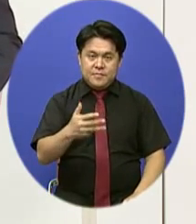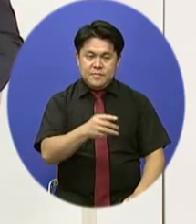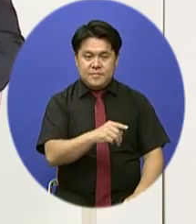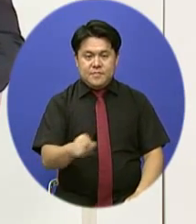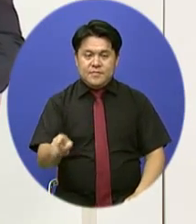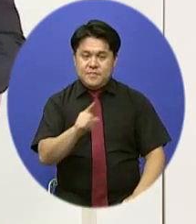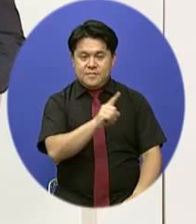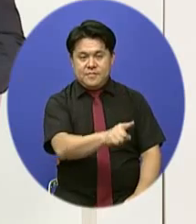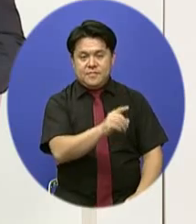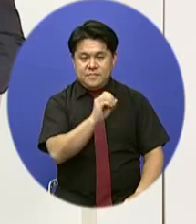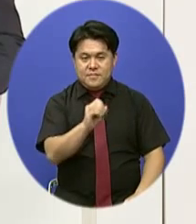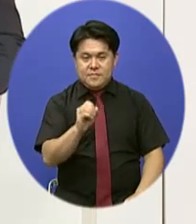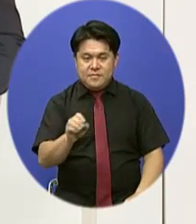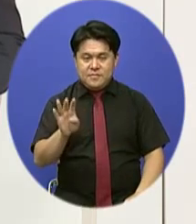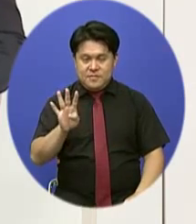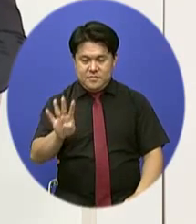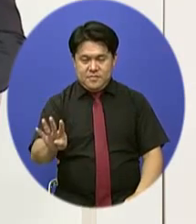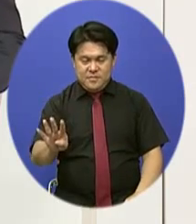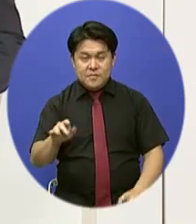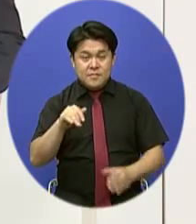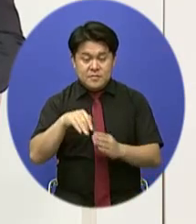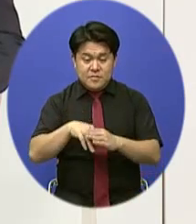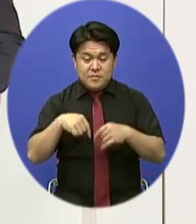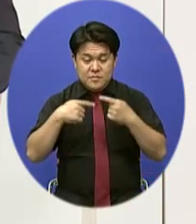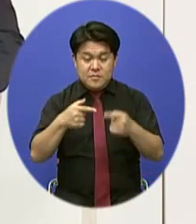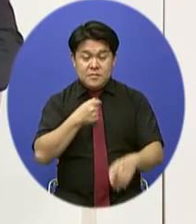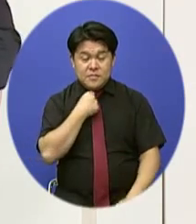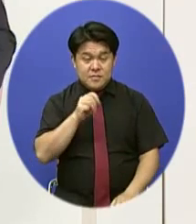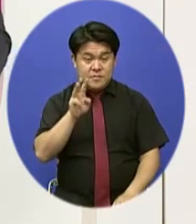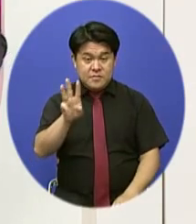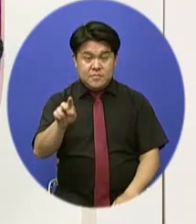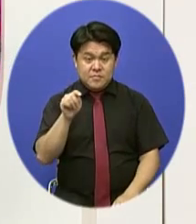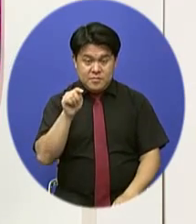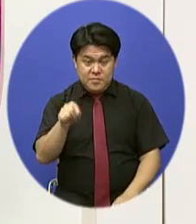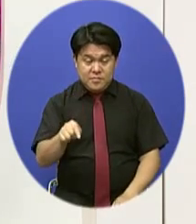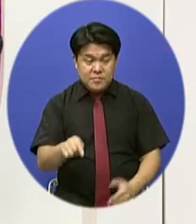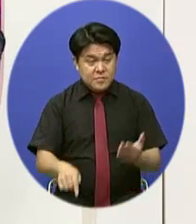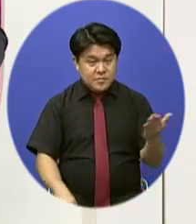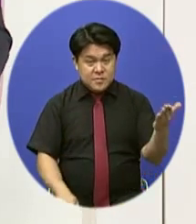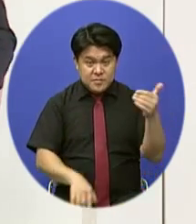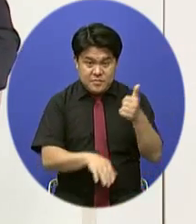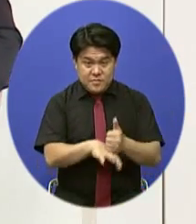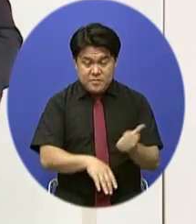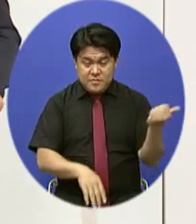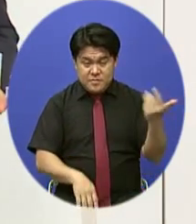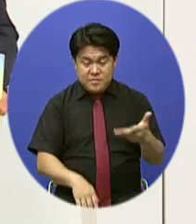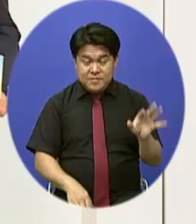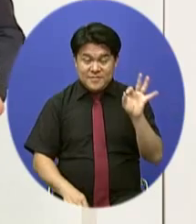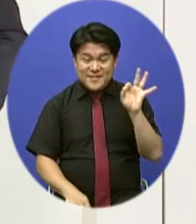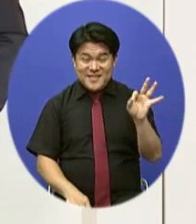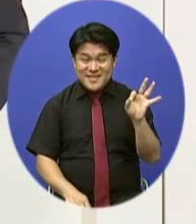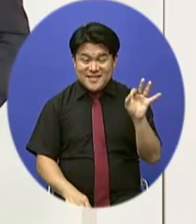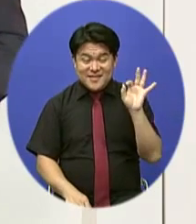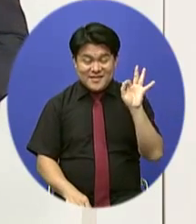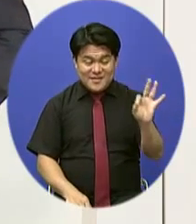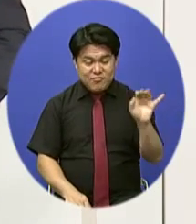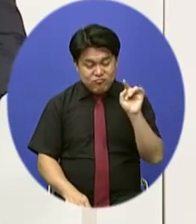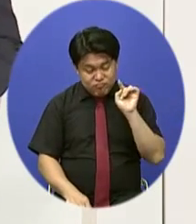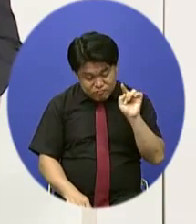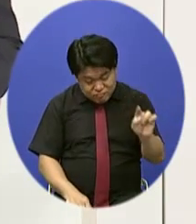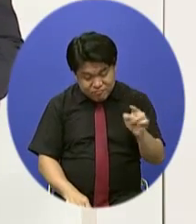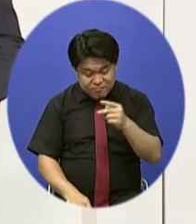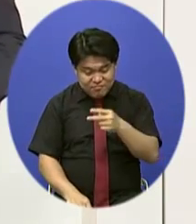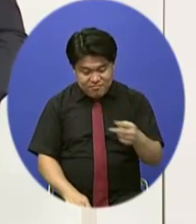060-608-1004번입니다 네. 심사투표 번호가 3번. 그렇죠. 3번을 누르시고 오늘 마지막 참여자 10번입니다. 10번을 누르시고 네.